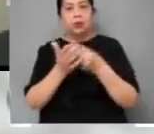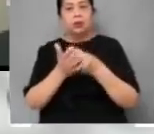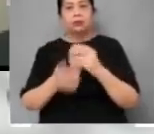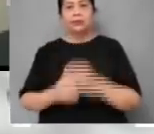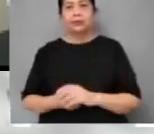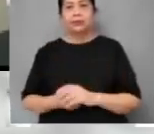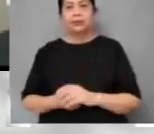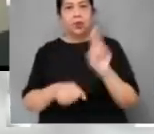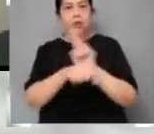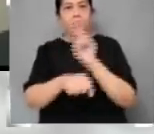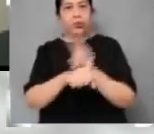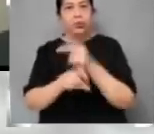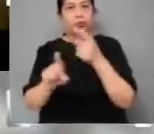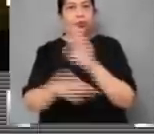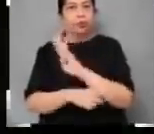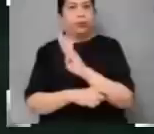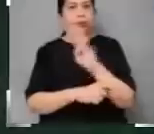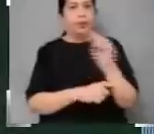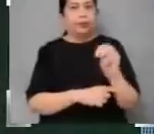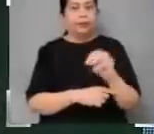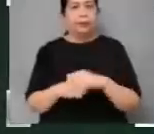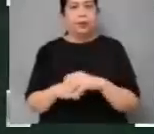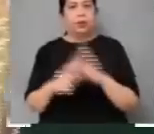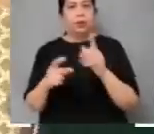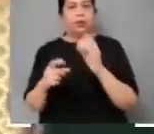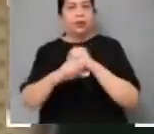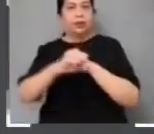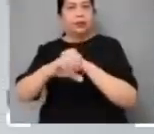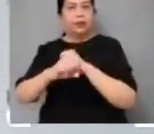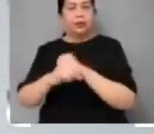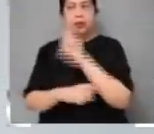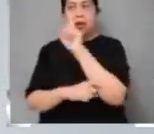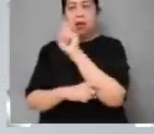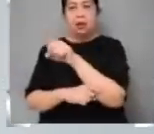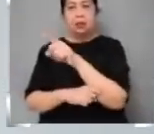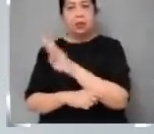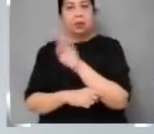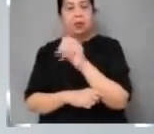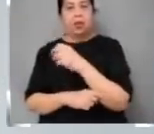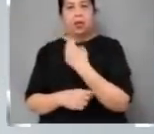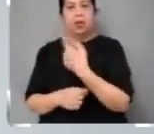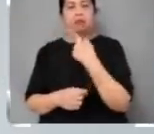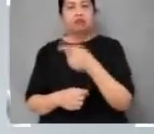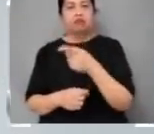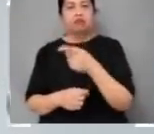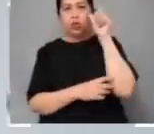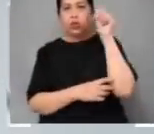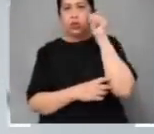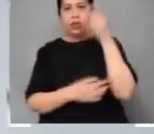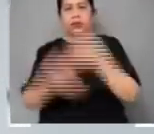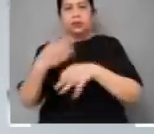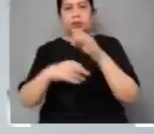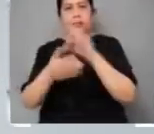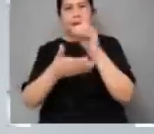ginagamit ni Bongbong Marcos niya sa kandidatura niya. Hinihingan pa namin ng tugon si Marcos. Tinutulan din ni Atienza ang pagpapalit ng disenyo ng